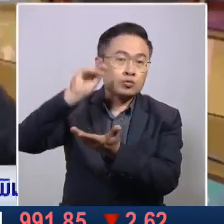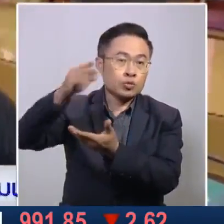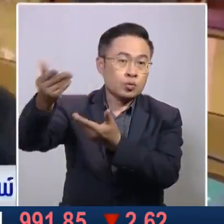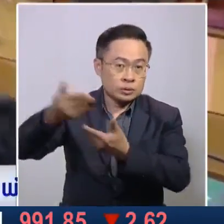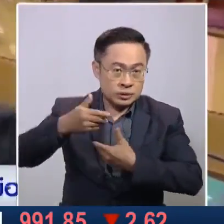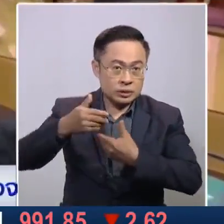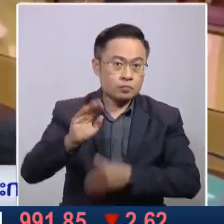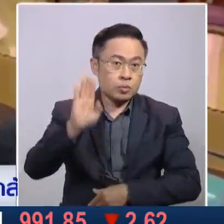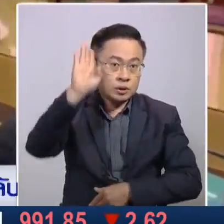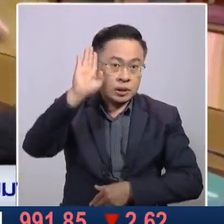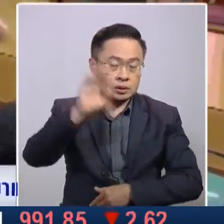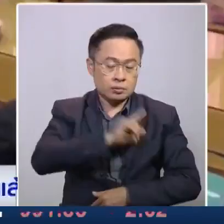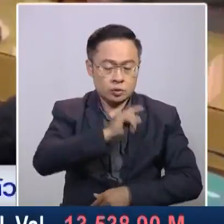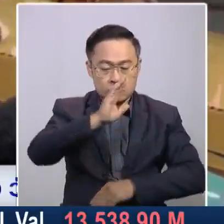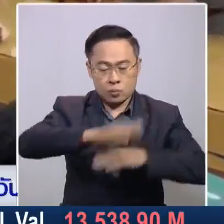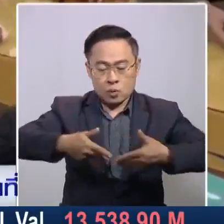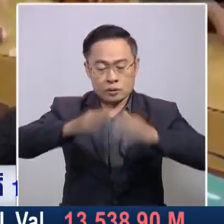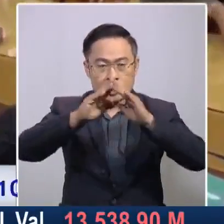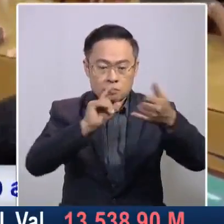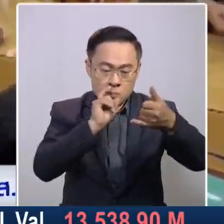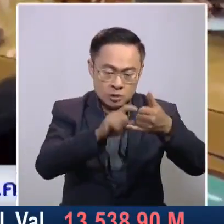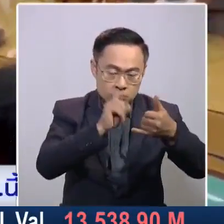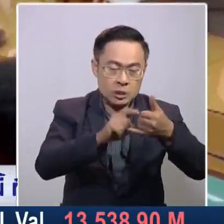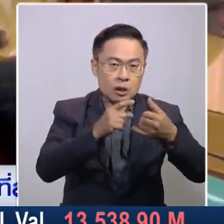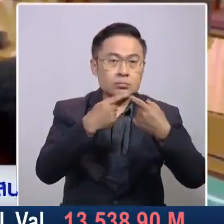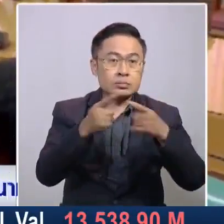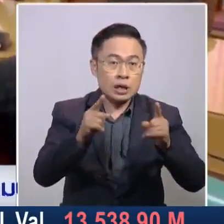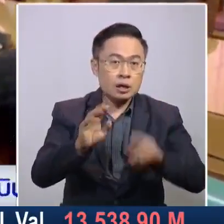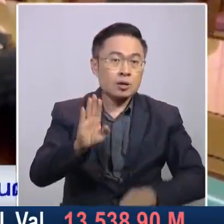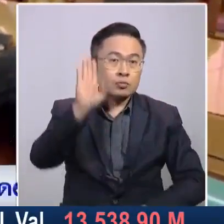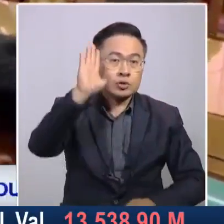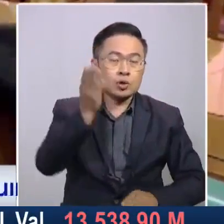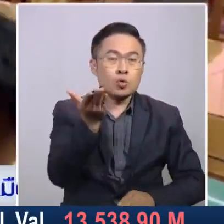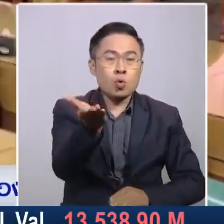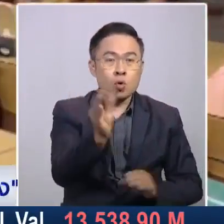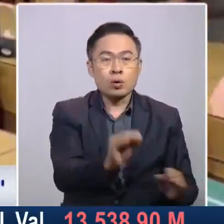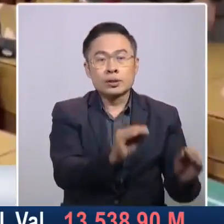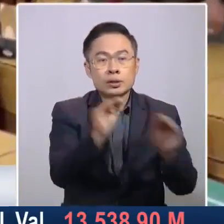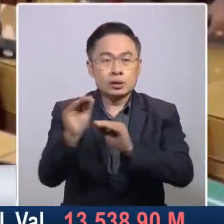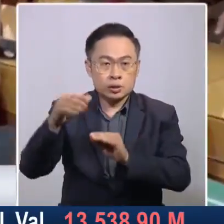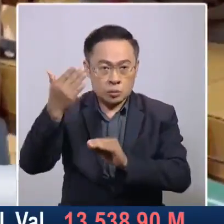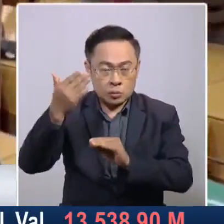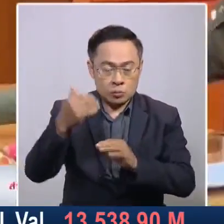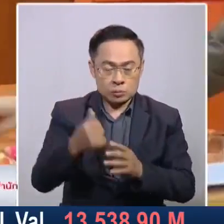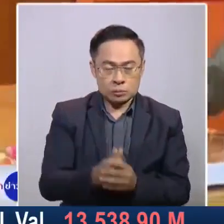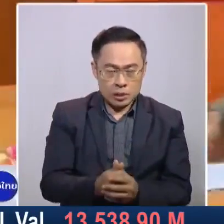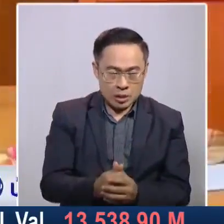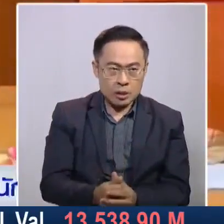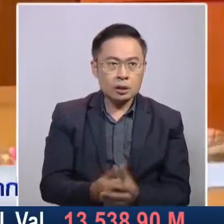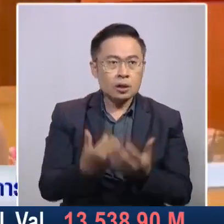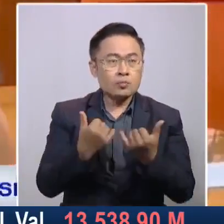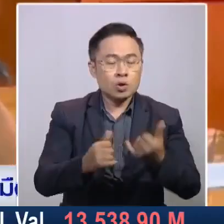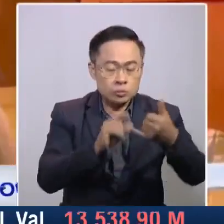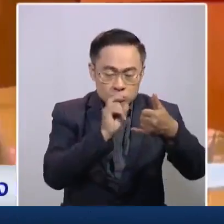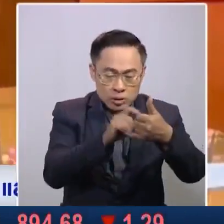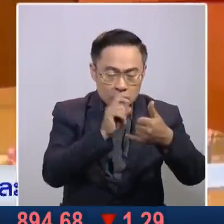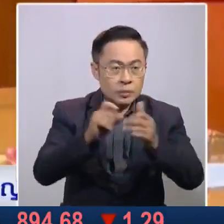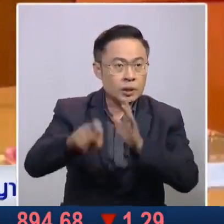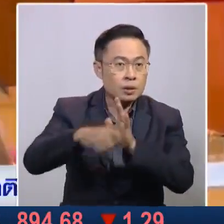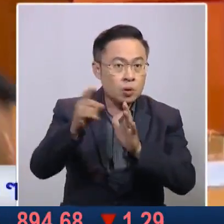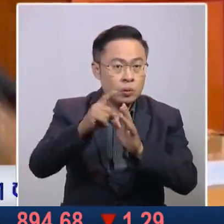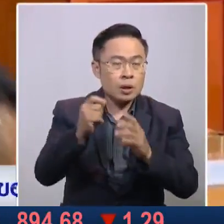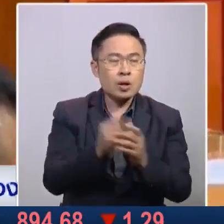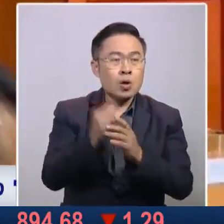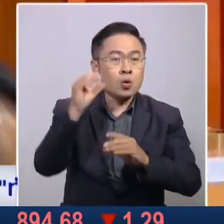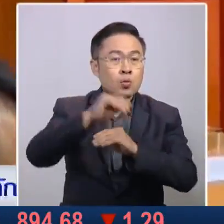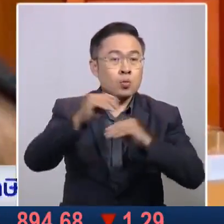เกิดเหตุพังถล่มเมื่อวันที่ 10กรกฎาคมที่ผ่านมามาให้ปากคำในฐานะพยานประเด็นที่จะสอบก็คือเรื่องข้อ